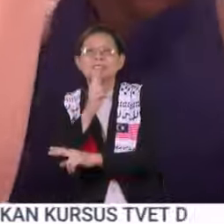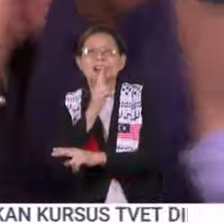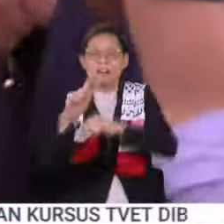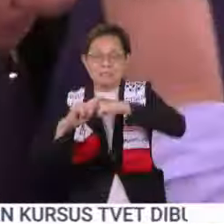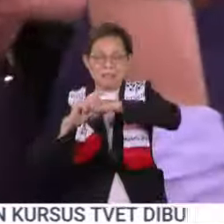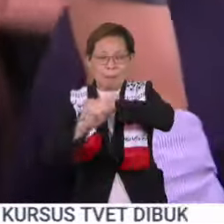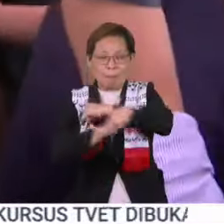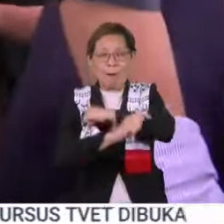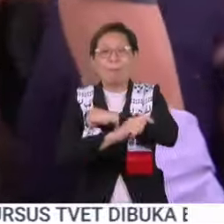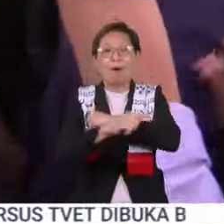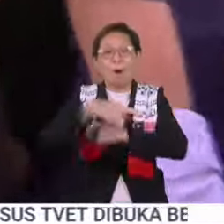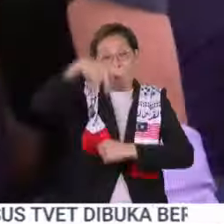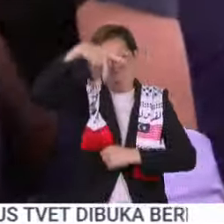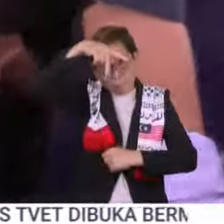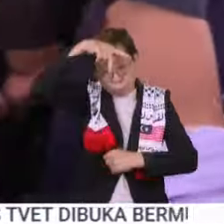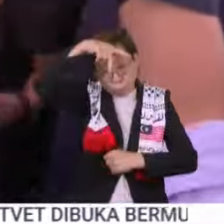pudana PU